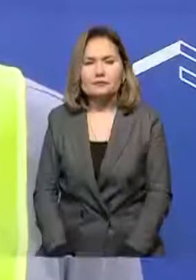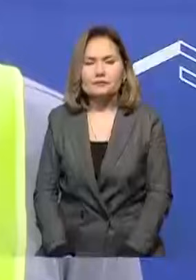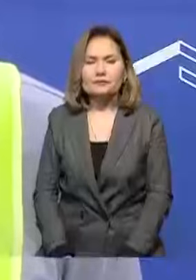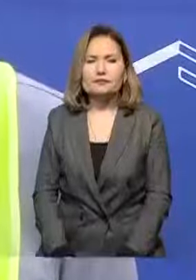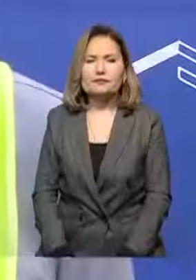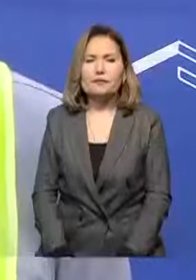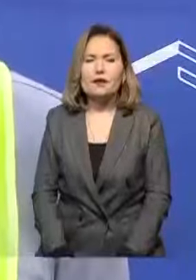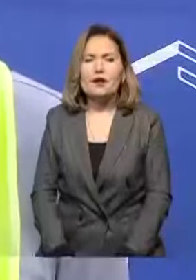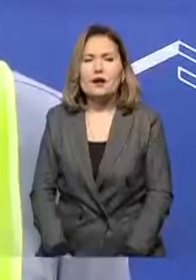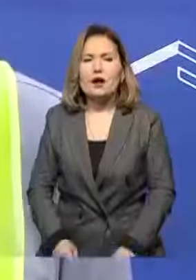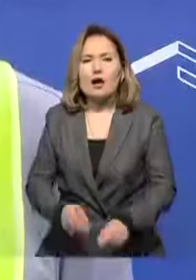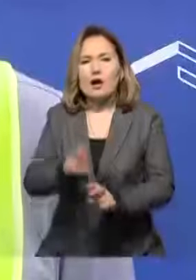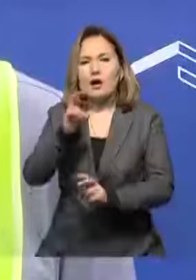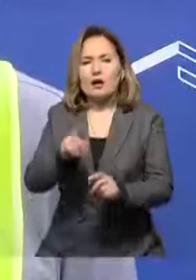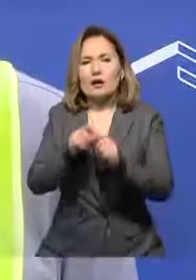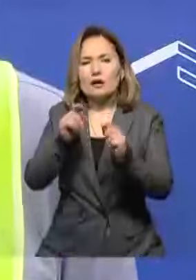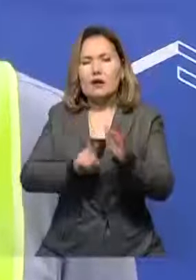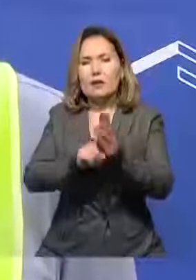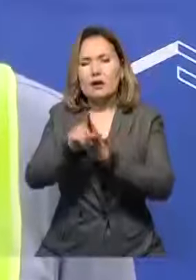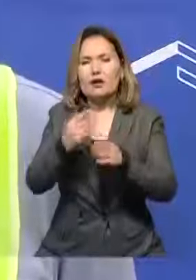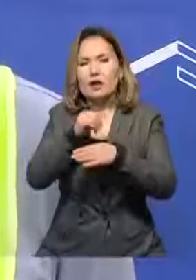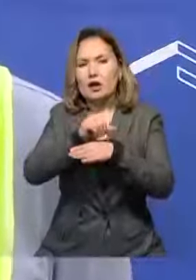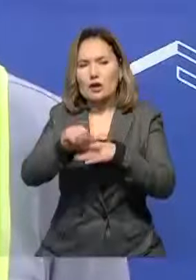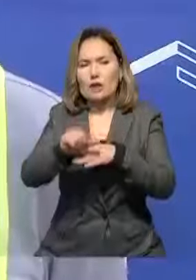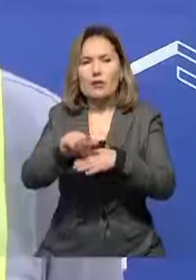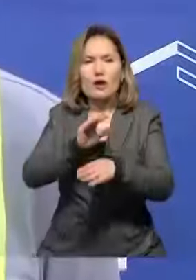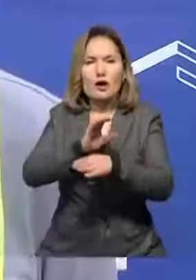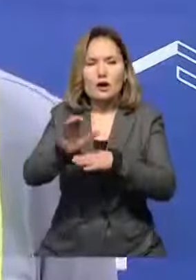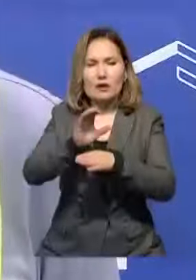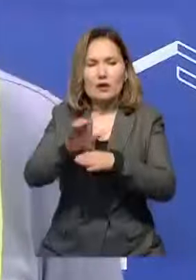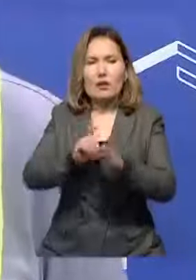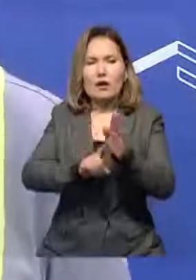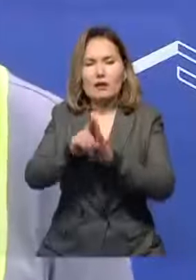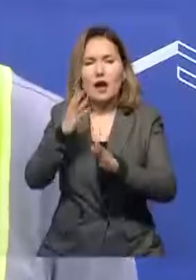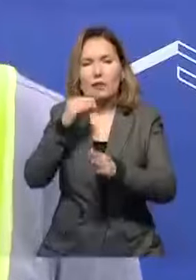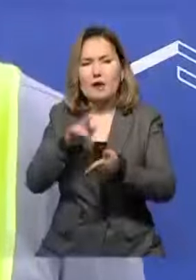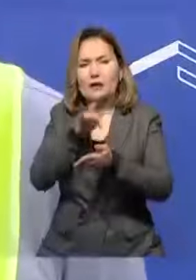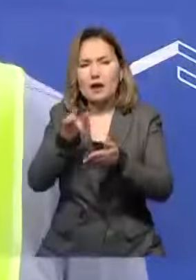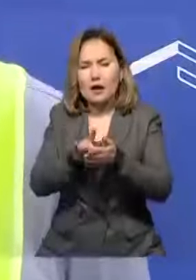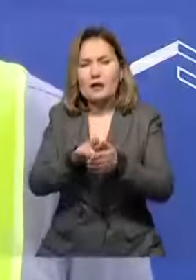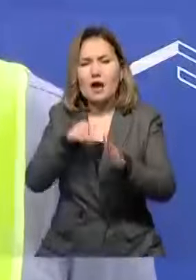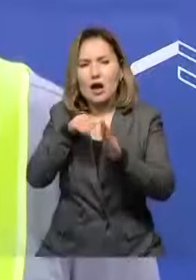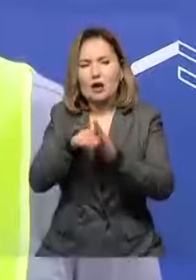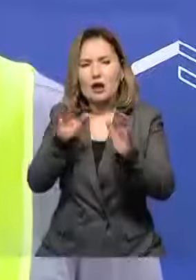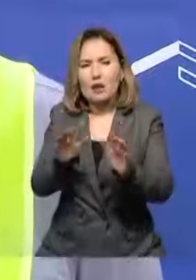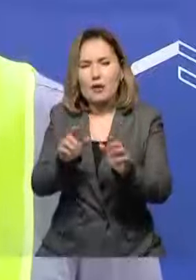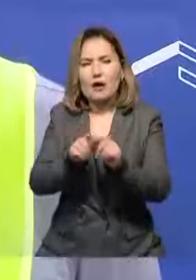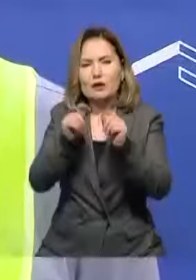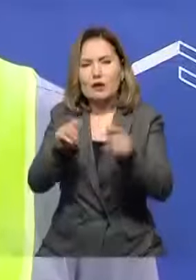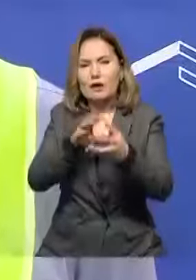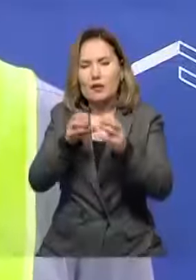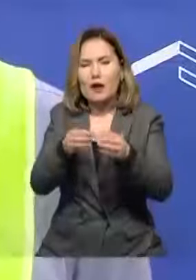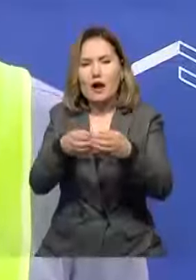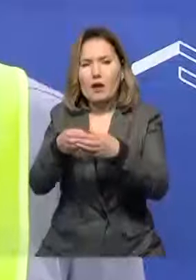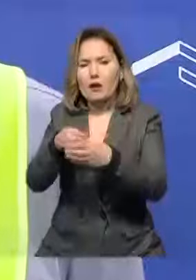открытия KPI кешені іске қосылғаннан бастап біз импортқа тәуелділіктен арылдық. Алматыда дайын өнімді сақтау қоймасының ашылуы компанияның өз